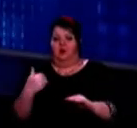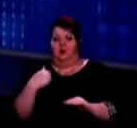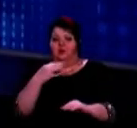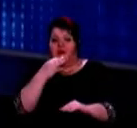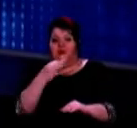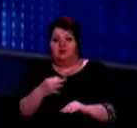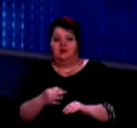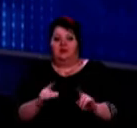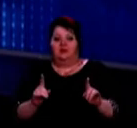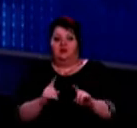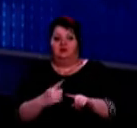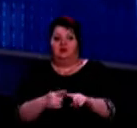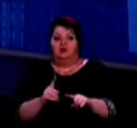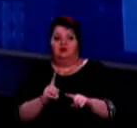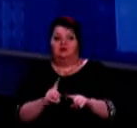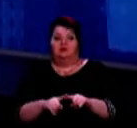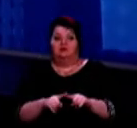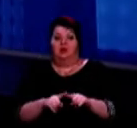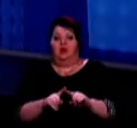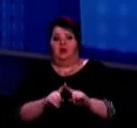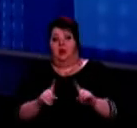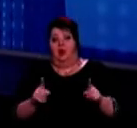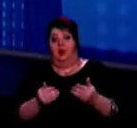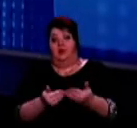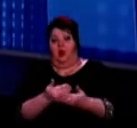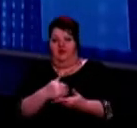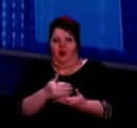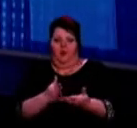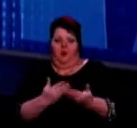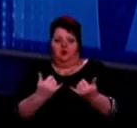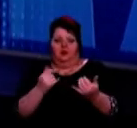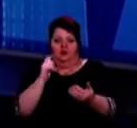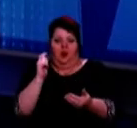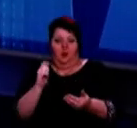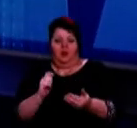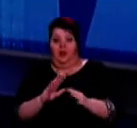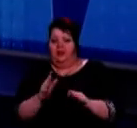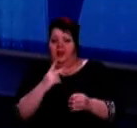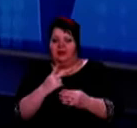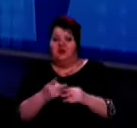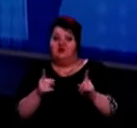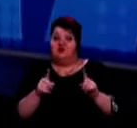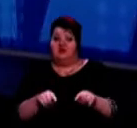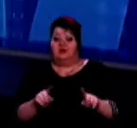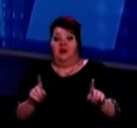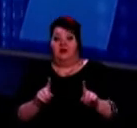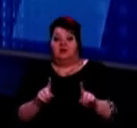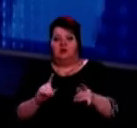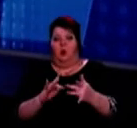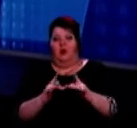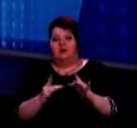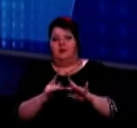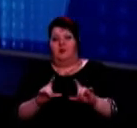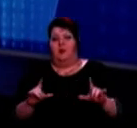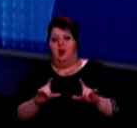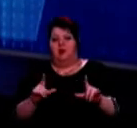що це відносно нова послуга для України, тому що не дивлячись на те, що